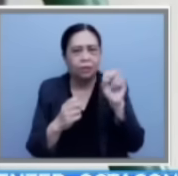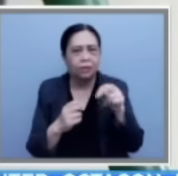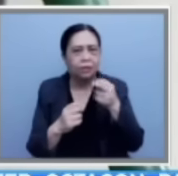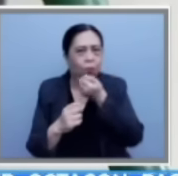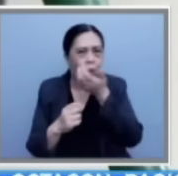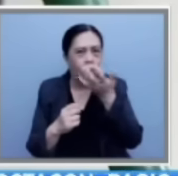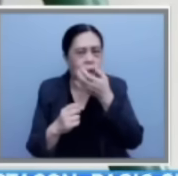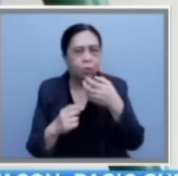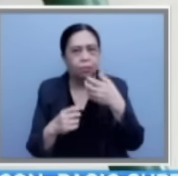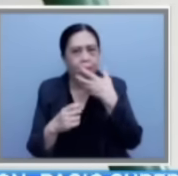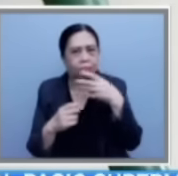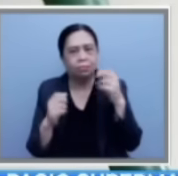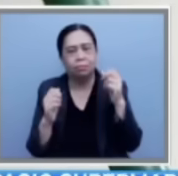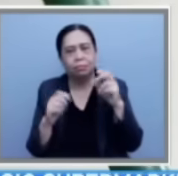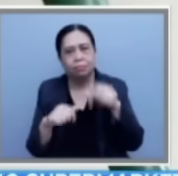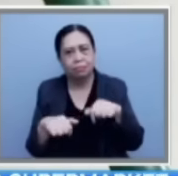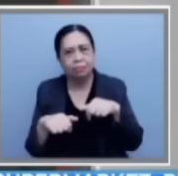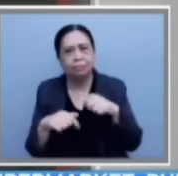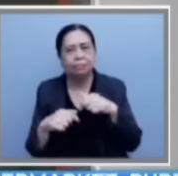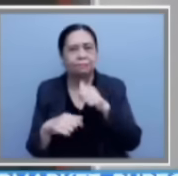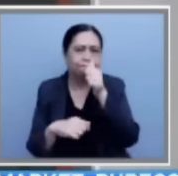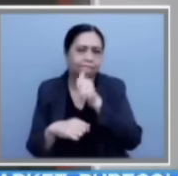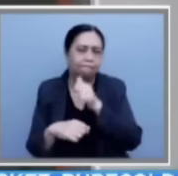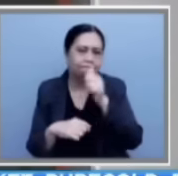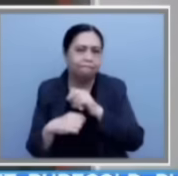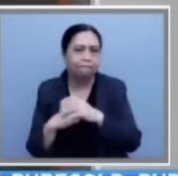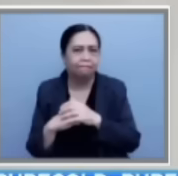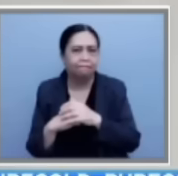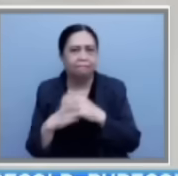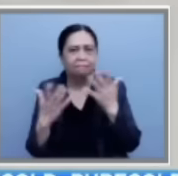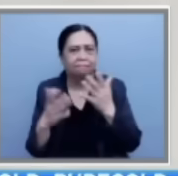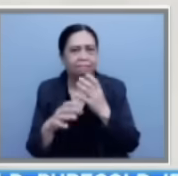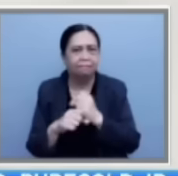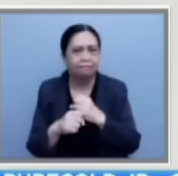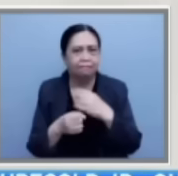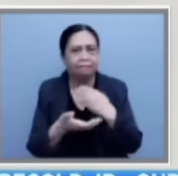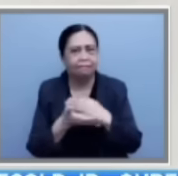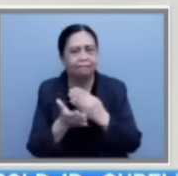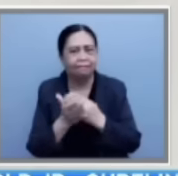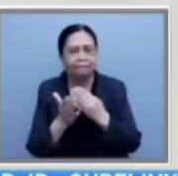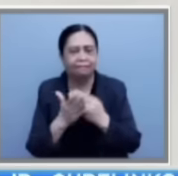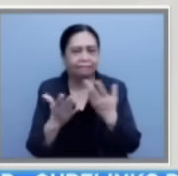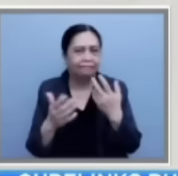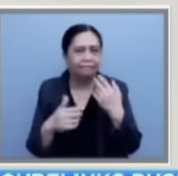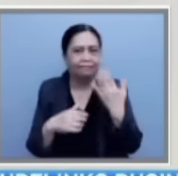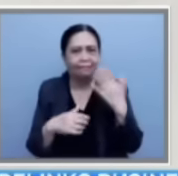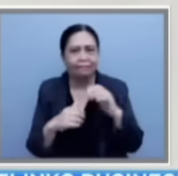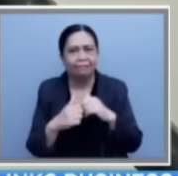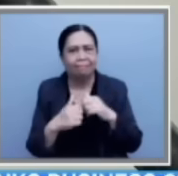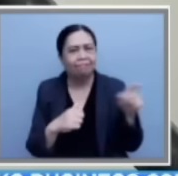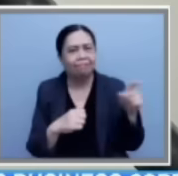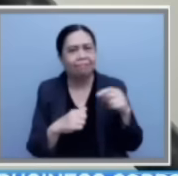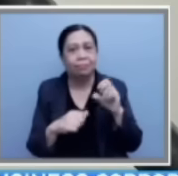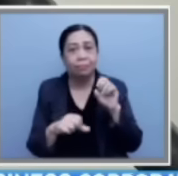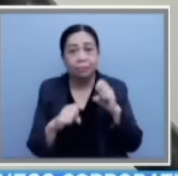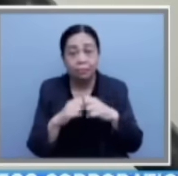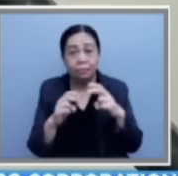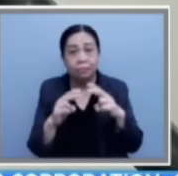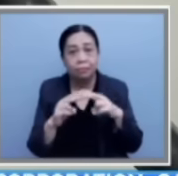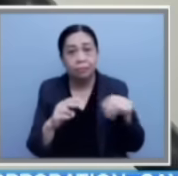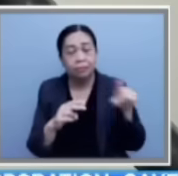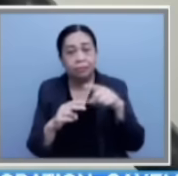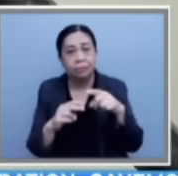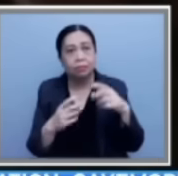ang naku magtitiis na naman hindi ko na nga alam saan ko kukunin budget ko mga hindi nagpo-produce ng oil Actually Kahit yung mga oil producing countries